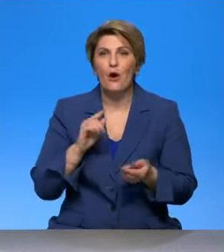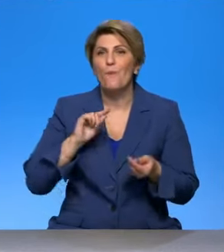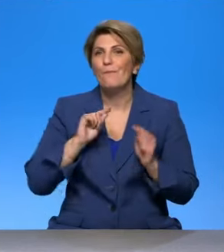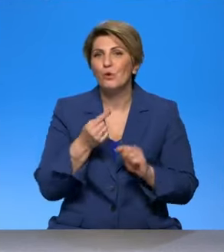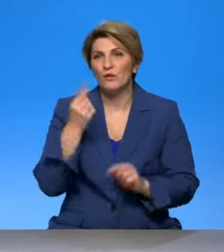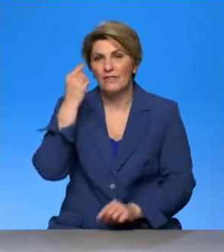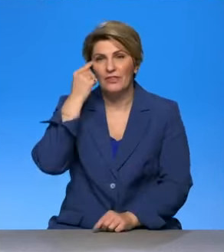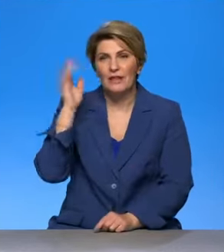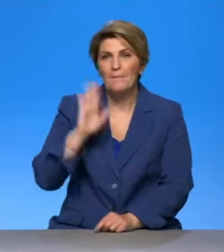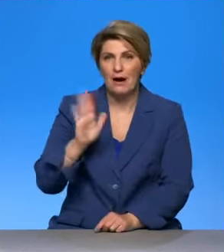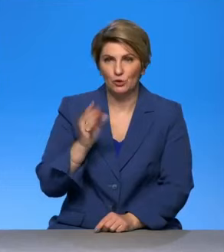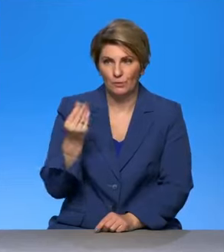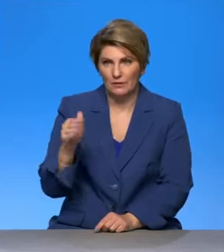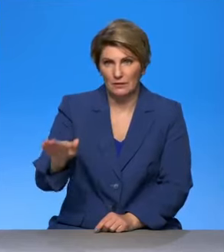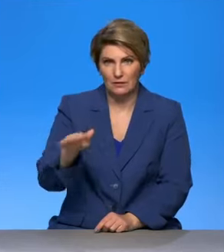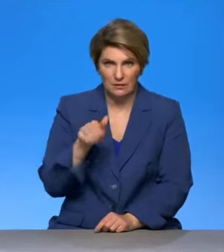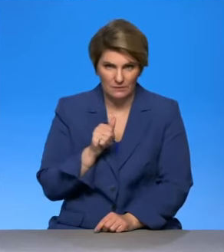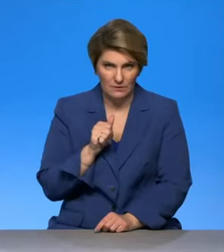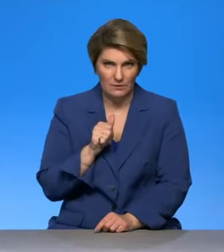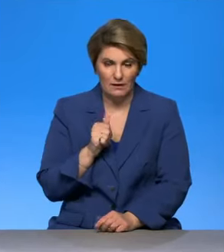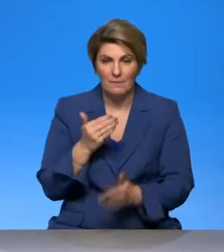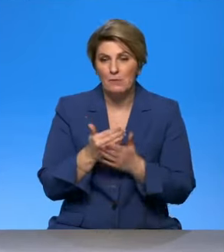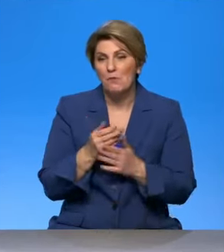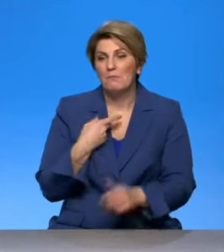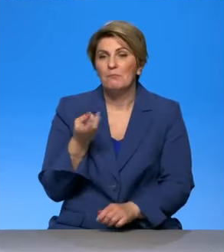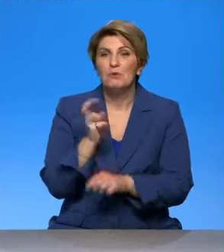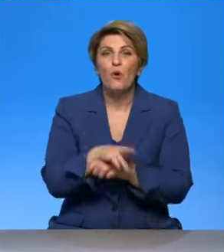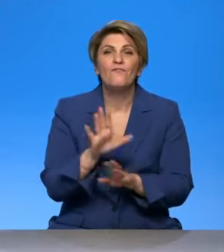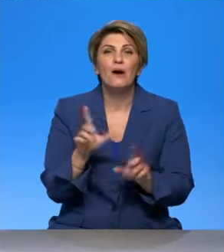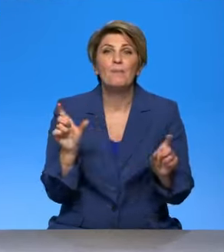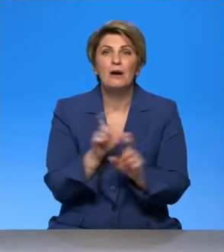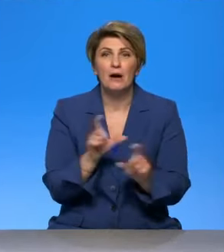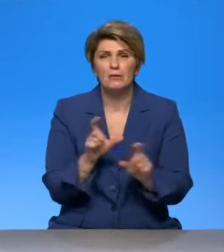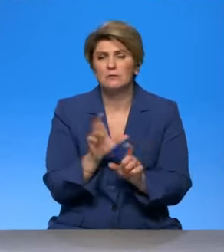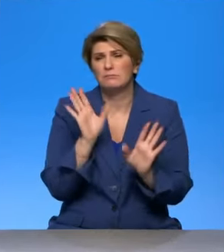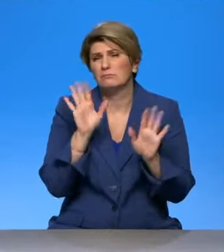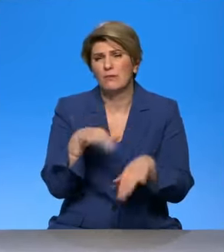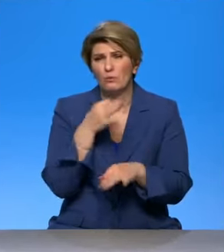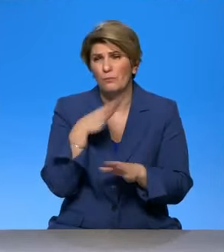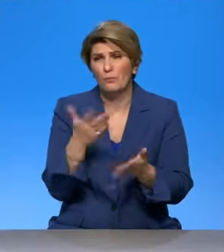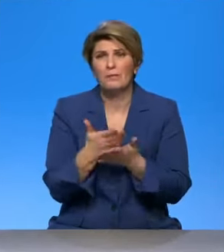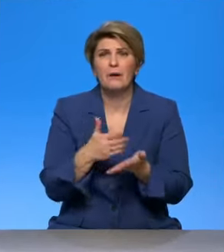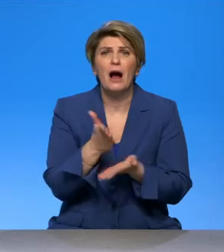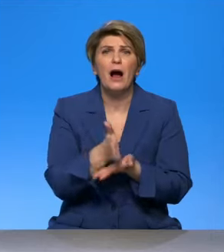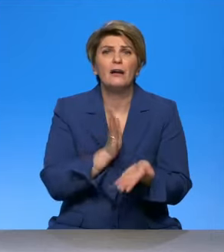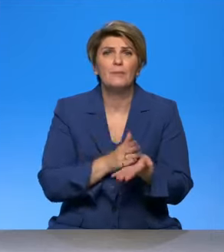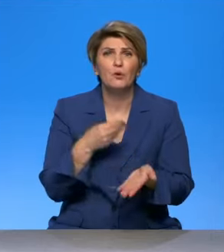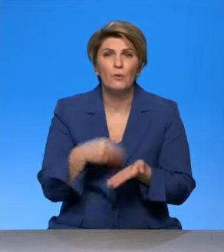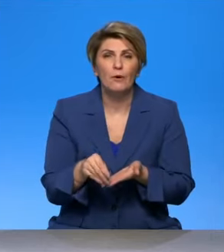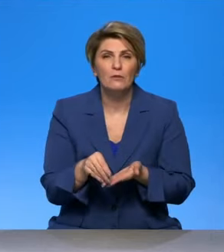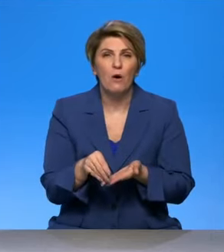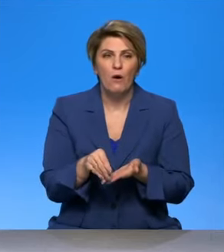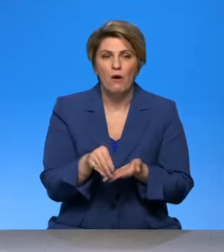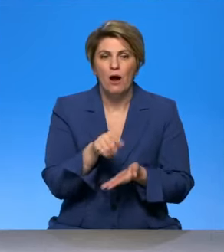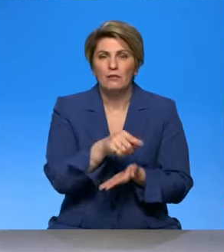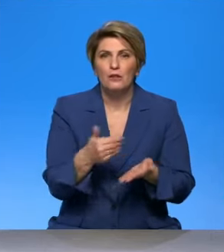да, потребительских, да, в магазинах. Когда человек идет в магазин, зачем-нибудь, я не знаю, за хлебушком, а там, глядь, а там новенький телефон, а